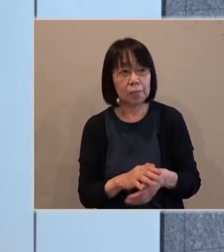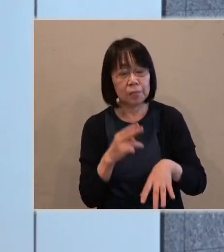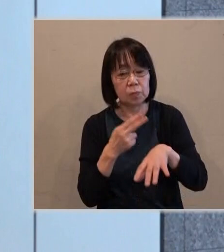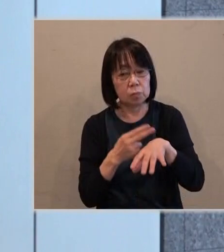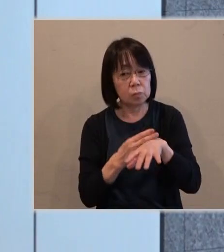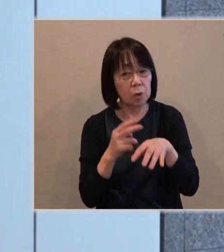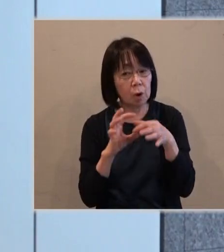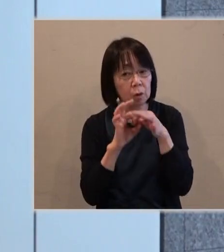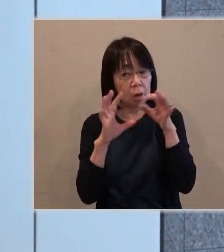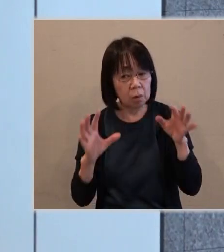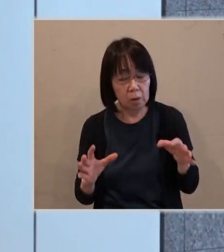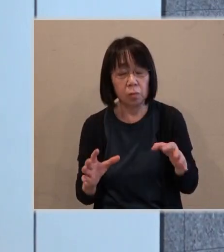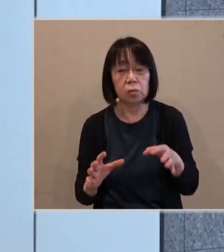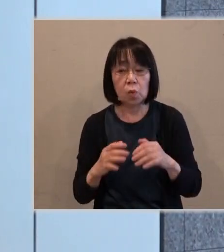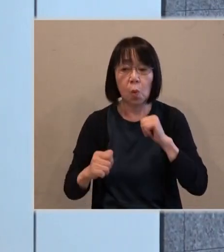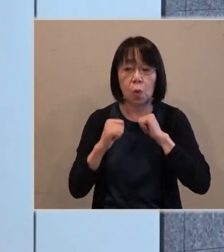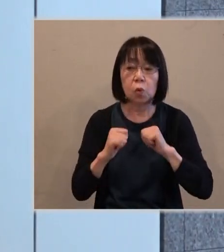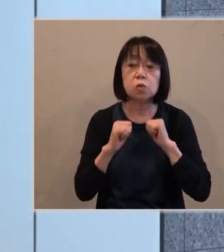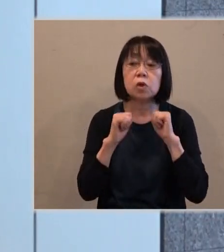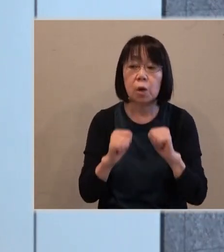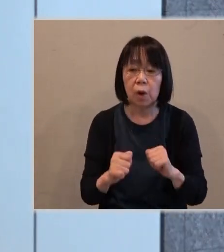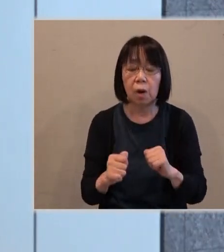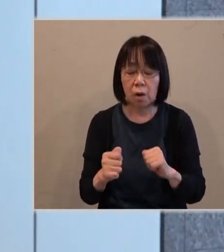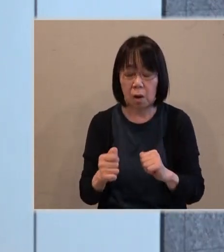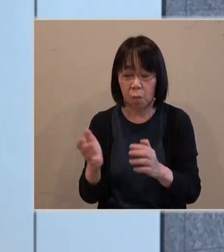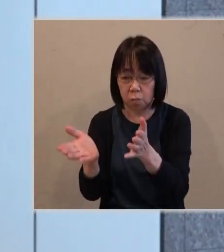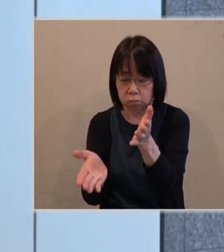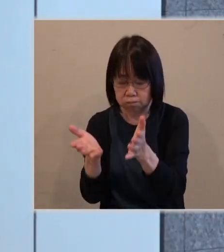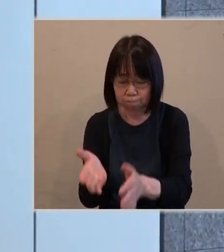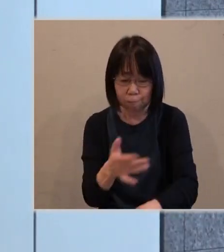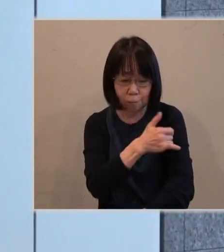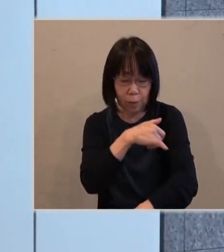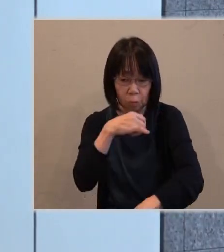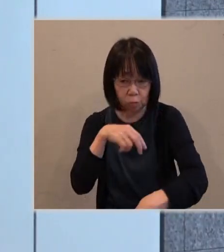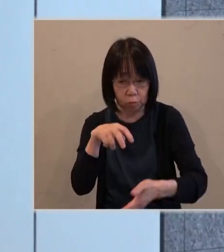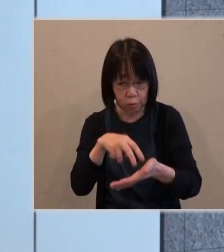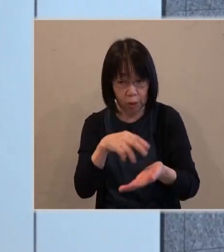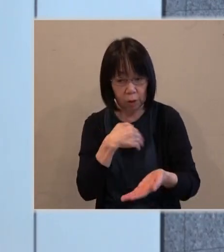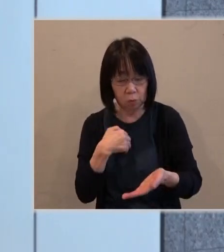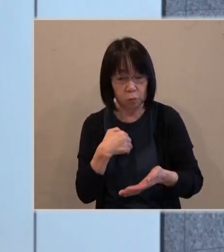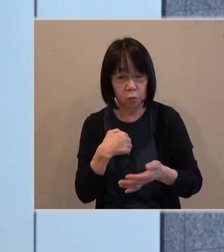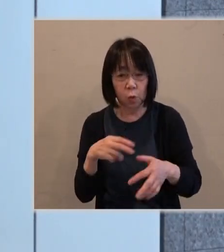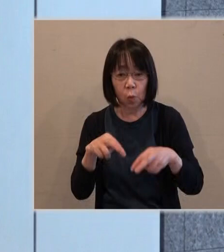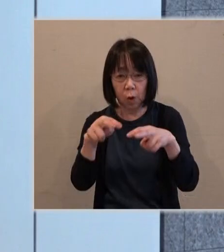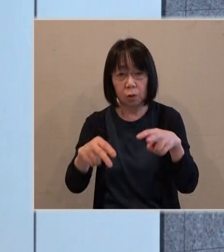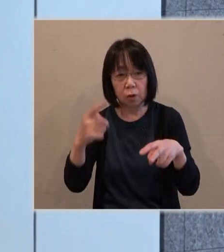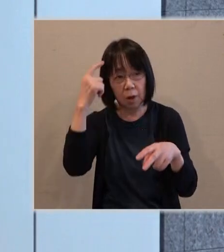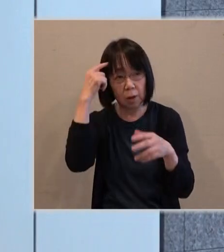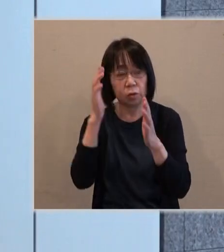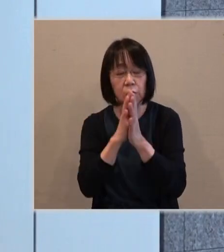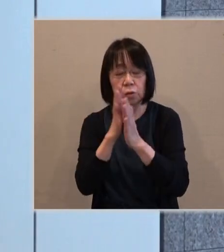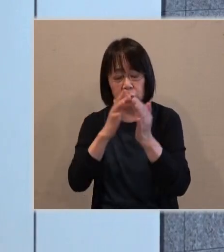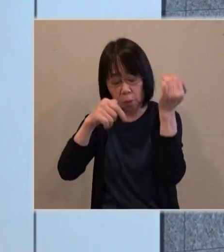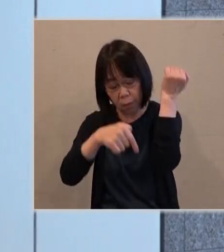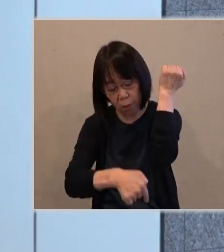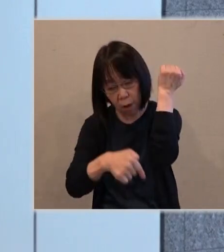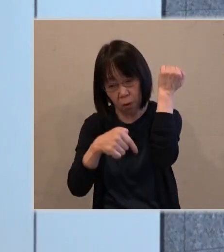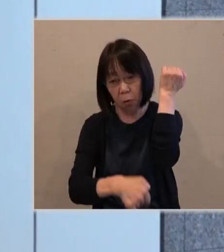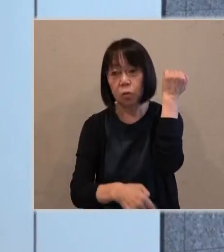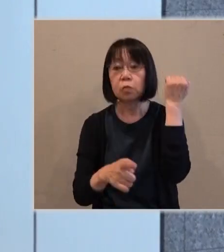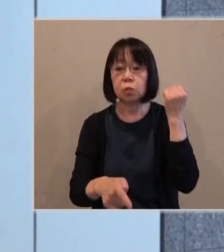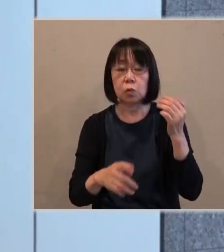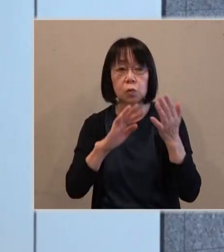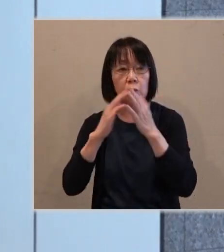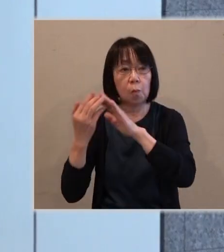ば誰かの役に立てるかもしれないっていう、その本当にボランティアの精神の根っこの部分っていうのを街中であのやるっていう